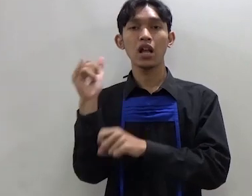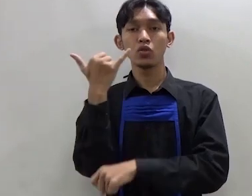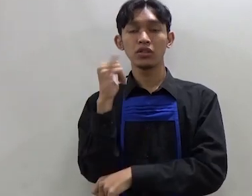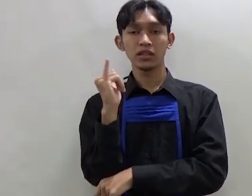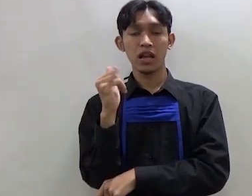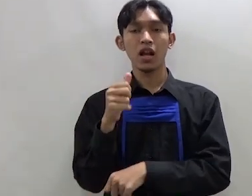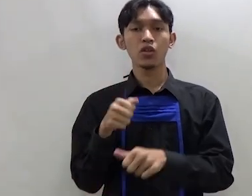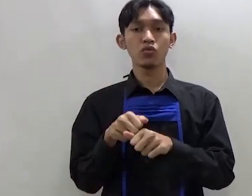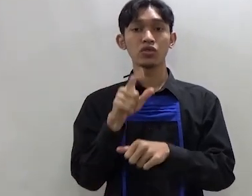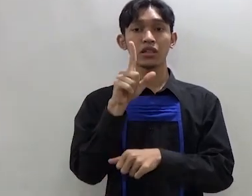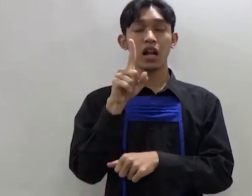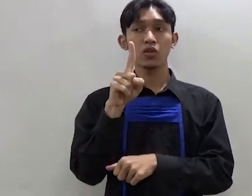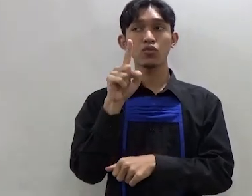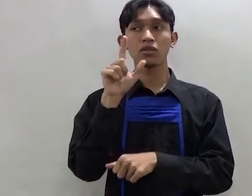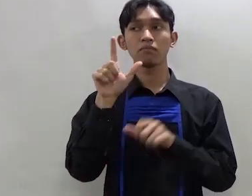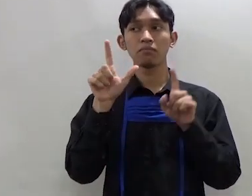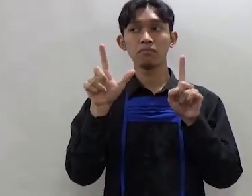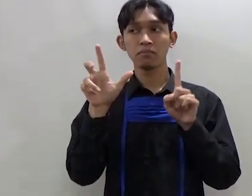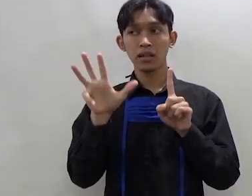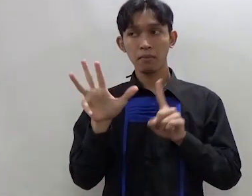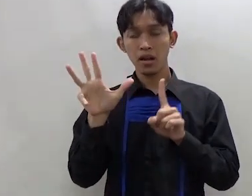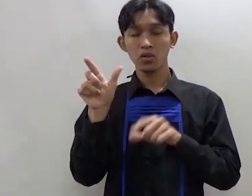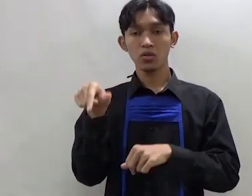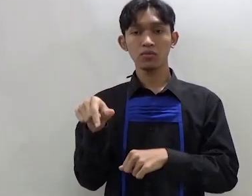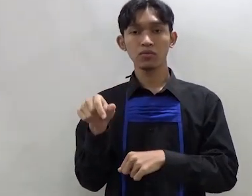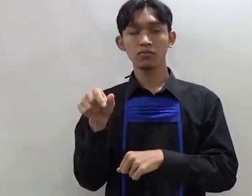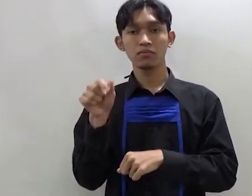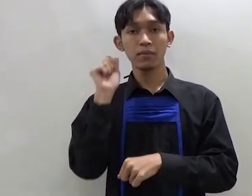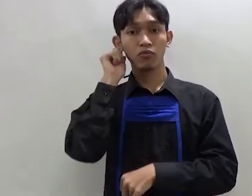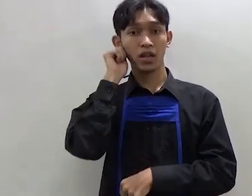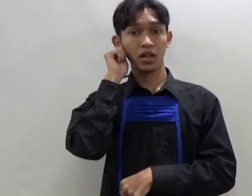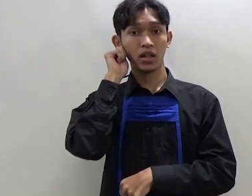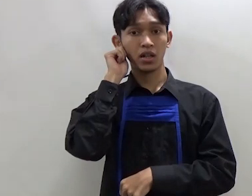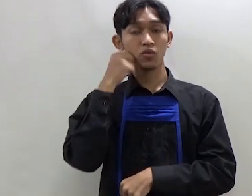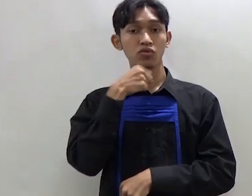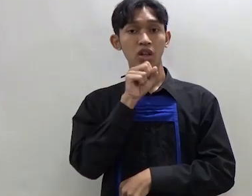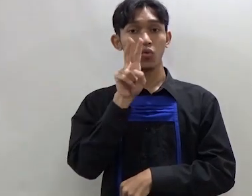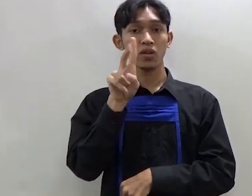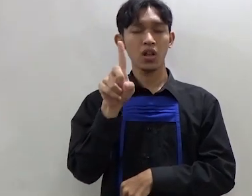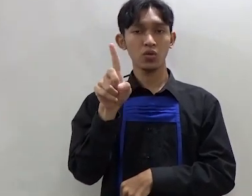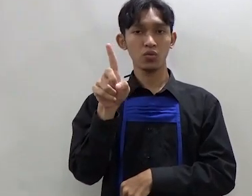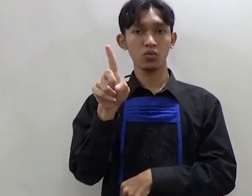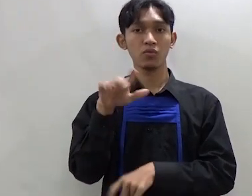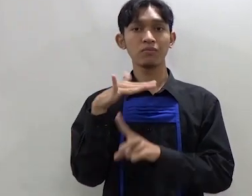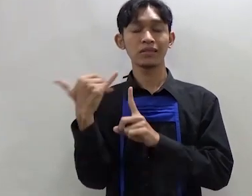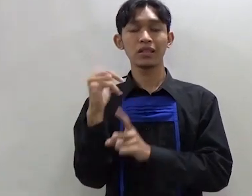Kemudian terdapat penambahan 2 pasien negatif. Selanjutnya saya informasikan juga